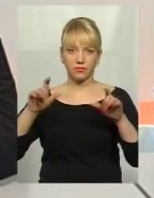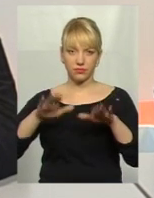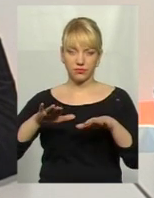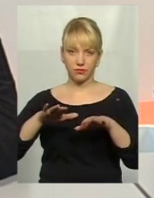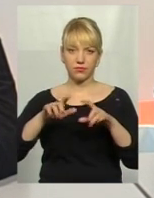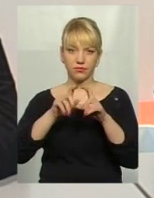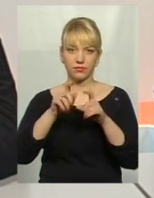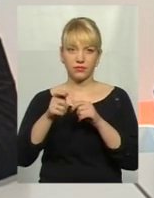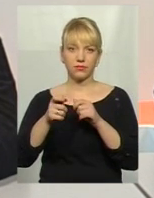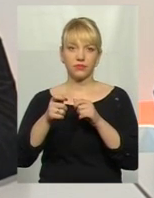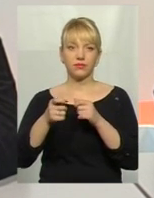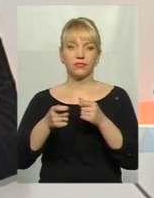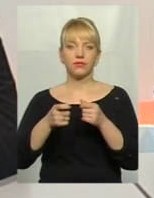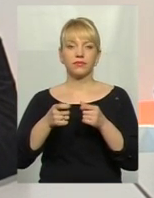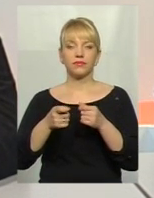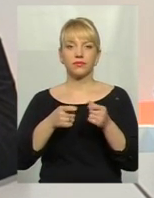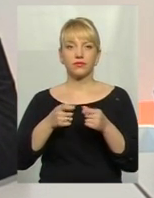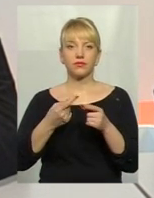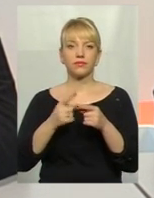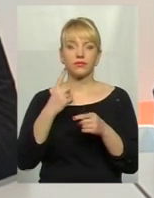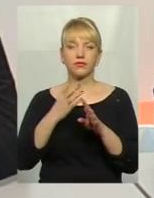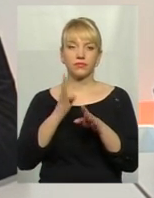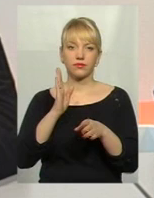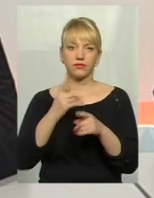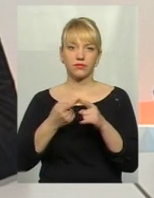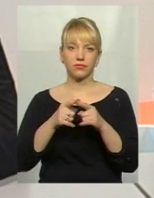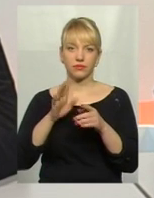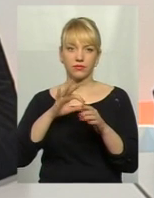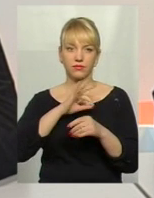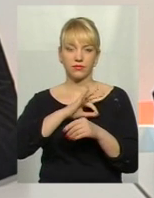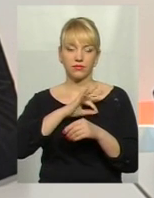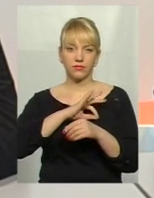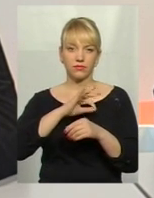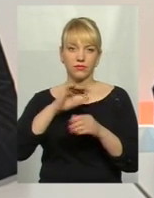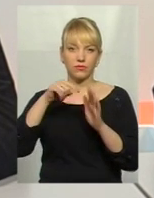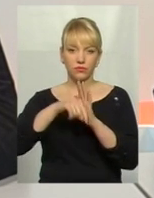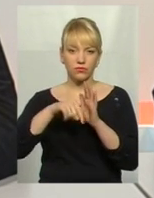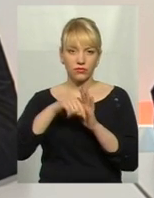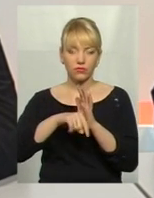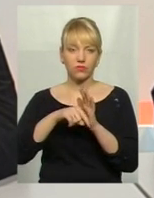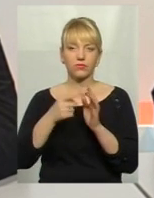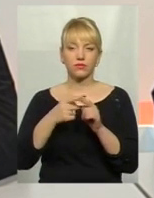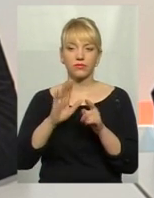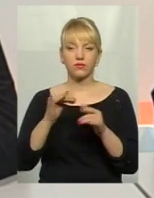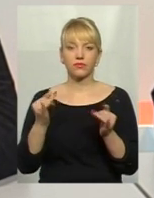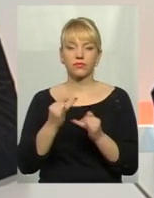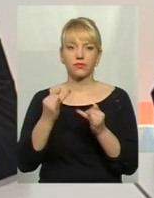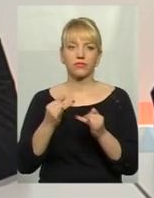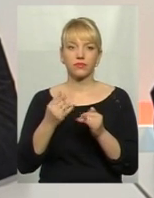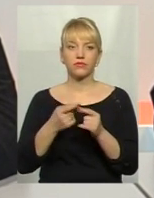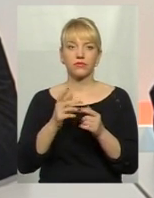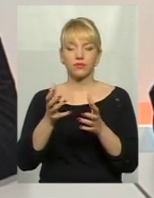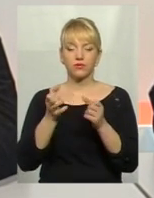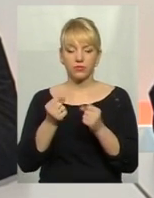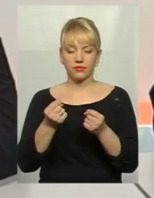самоврядування. Але будемо говорити так, що в першу чергу це буде стосуватися, це буде цікаво об'єднаним громадам, отримали право здійснення перевірок з